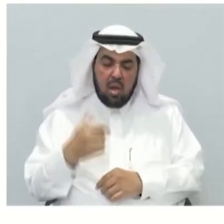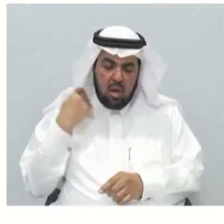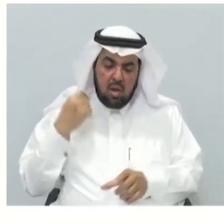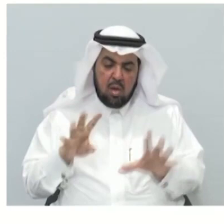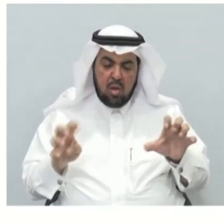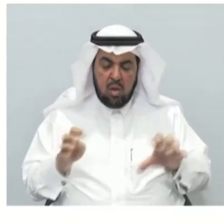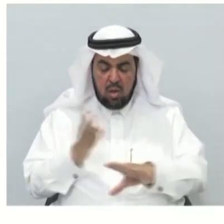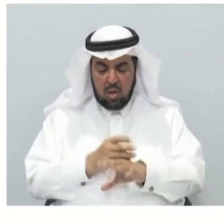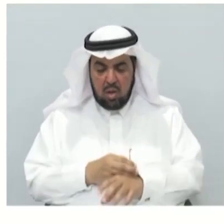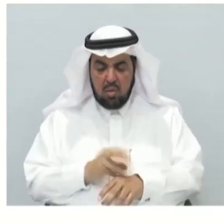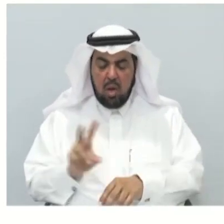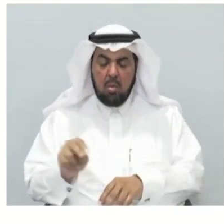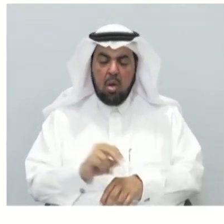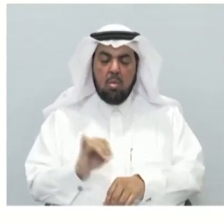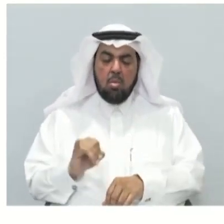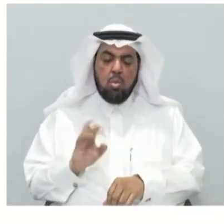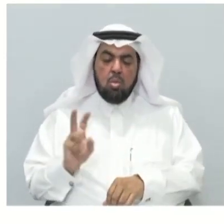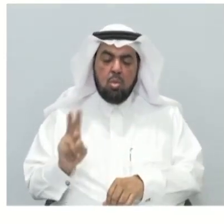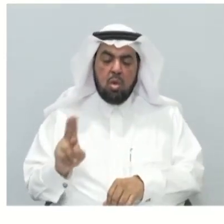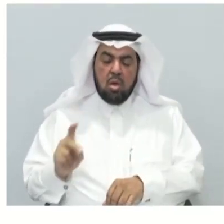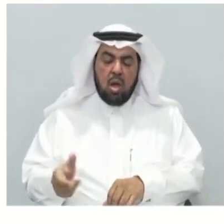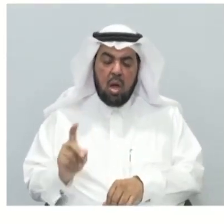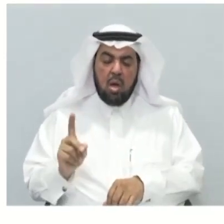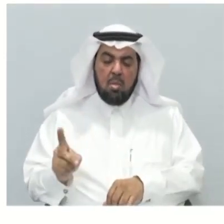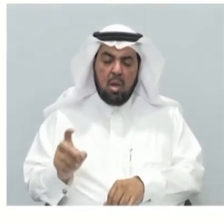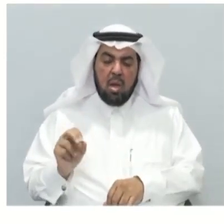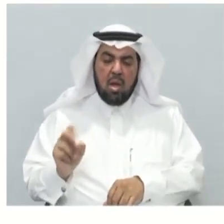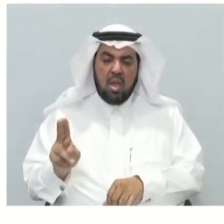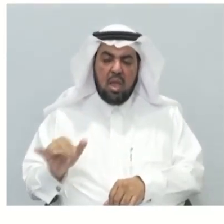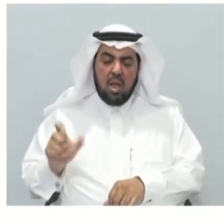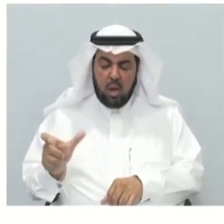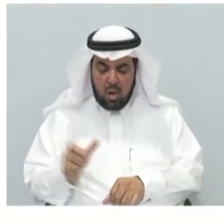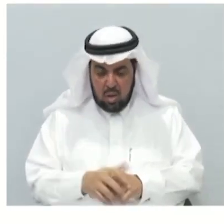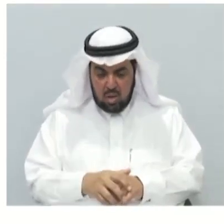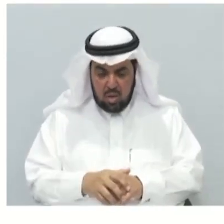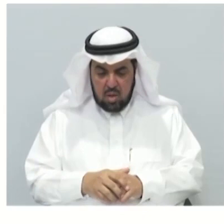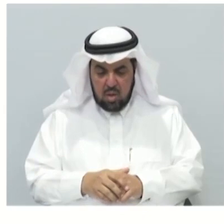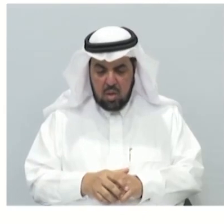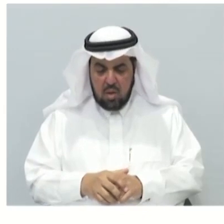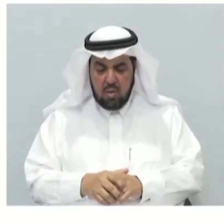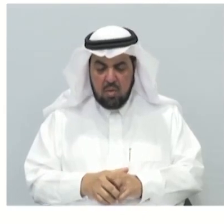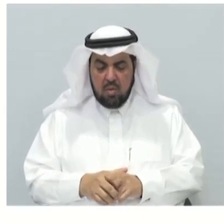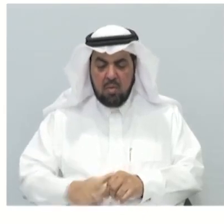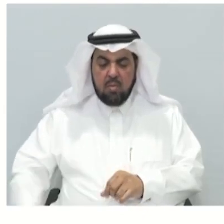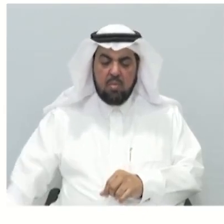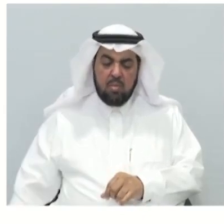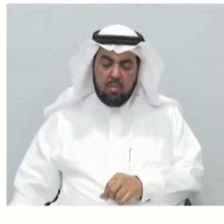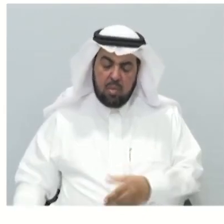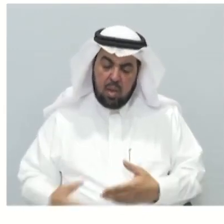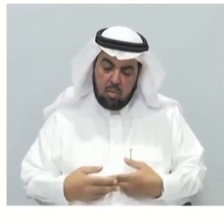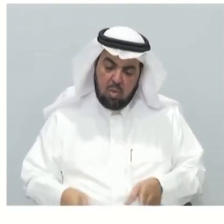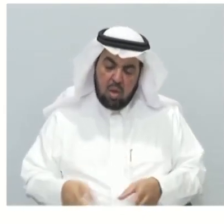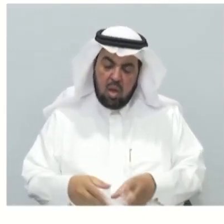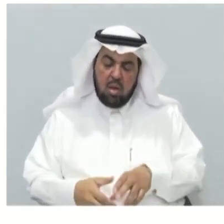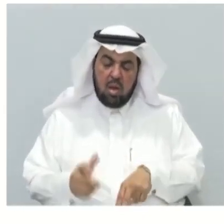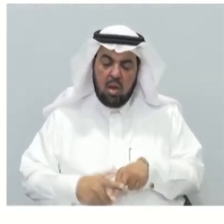وبالتالي هما متطابقتان اذا بما ان الزاويتان متطابقتان بحسب المسلمه عندك